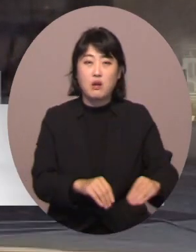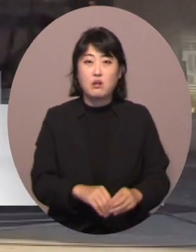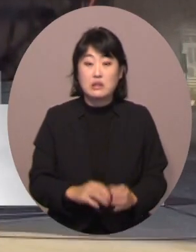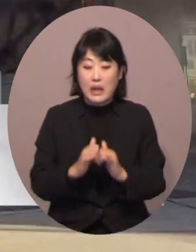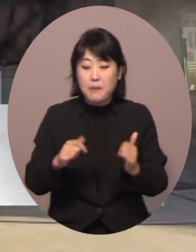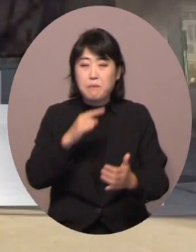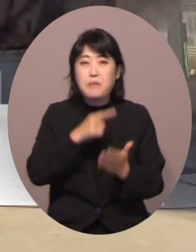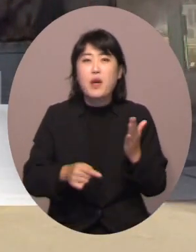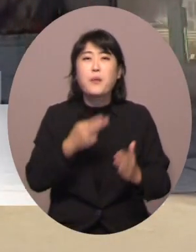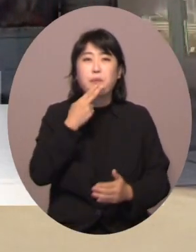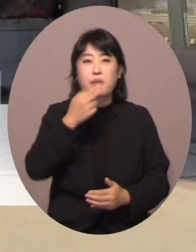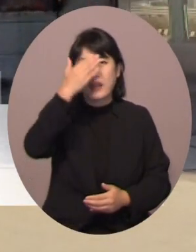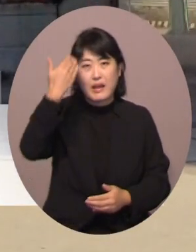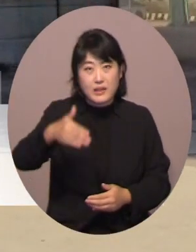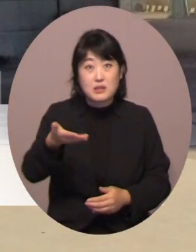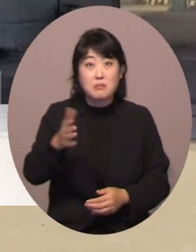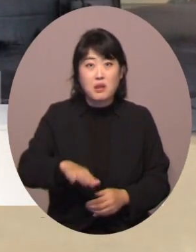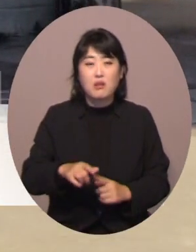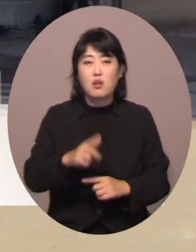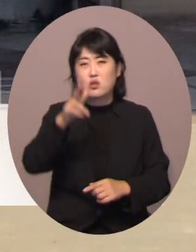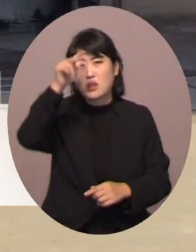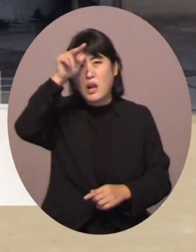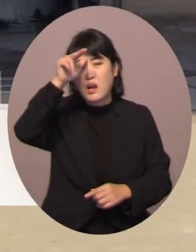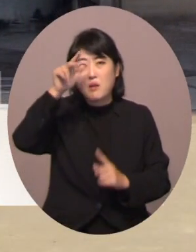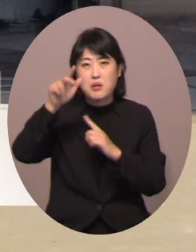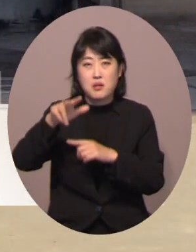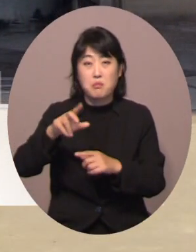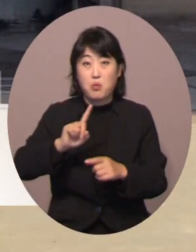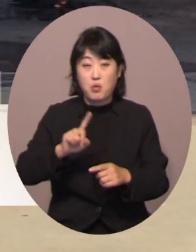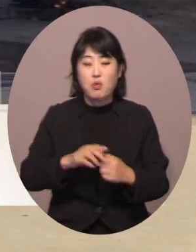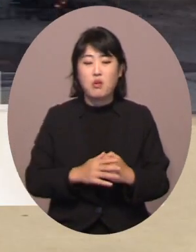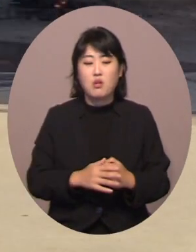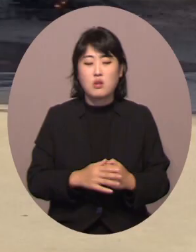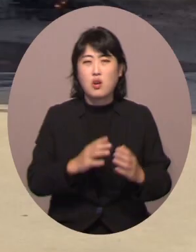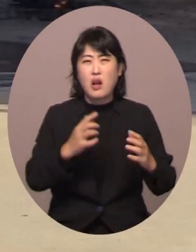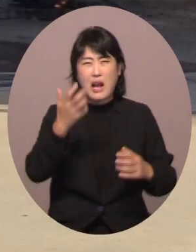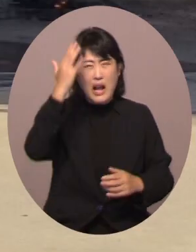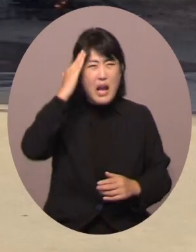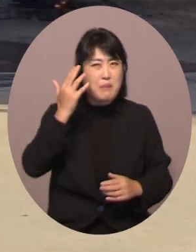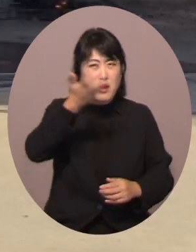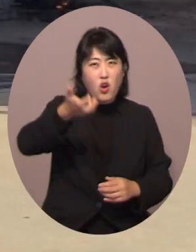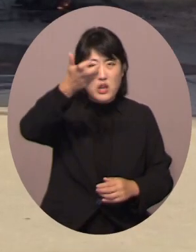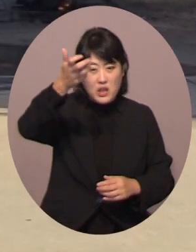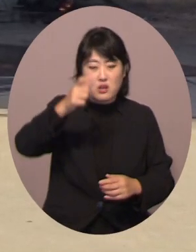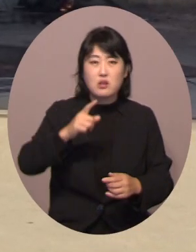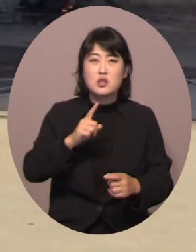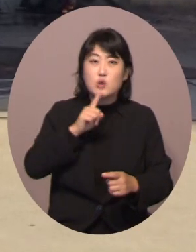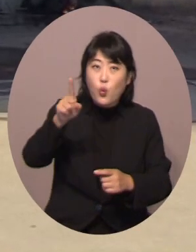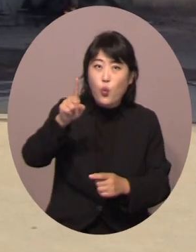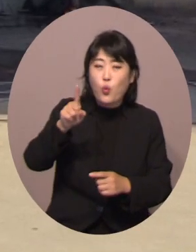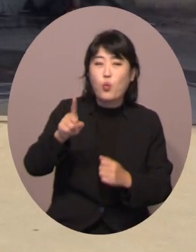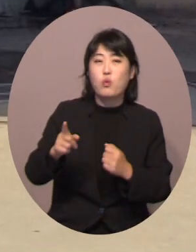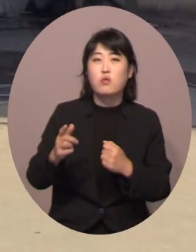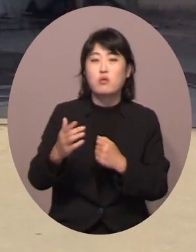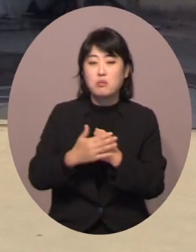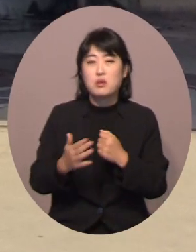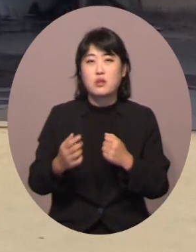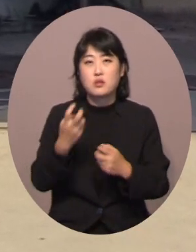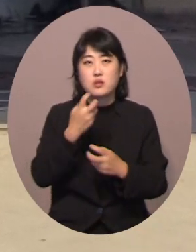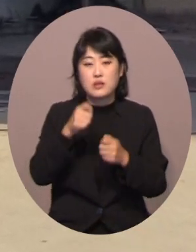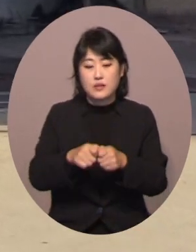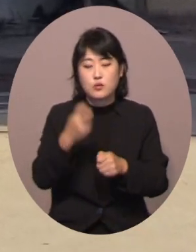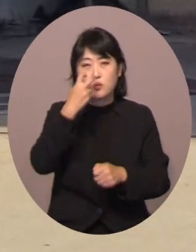임명 피해는 없었으며 경찰은 검은 연기가 난다는 주민 신고 등을 토대로 정확한 화재 원인을 조사하고